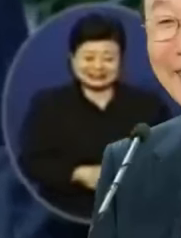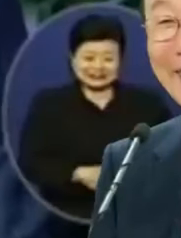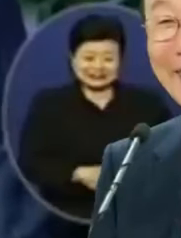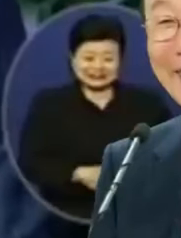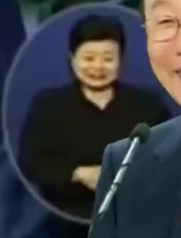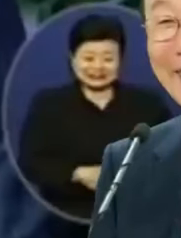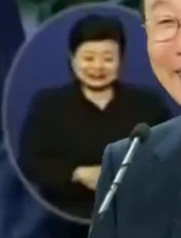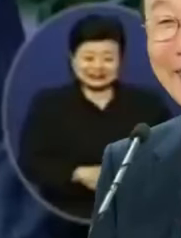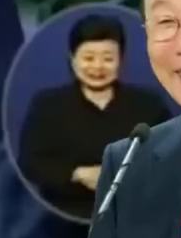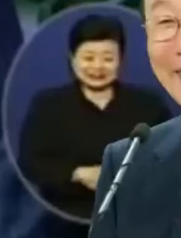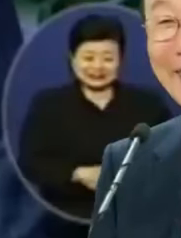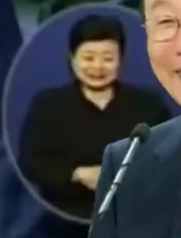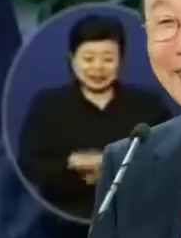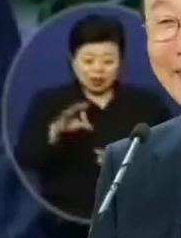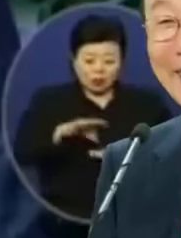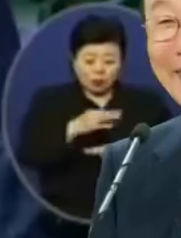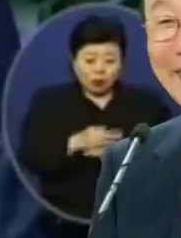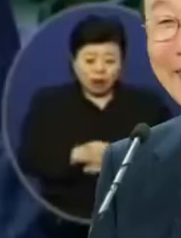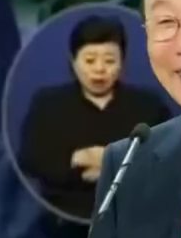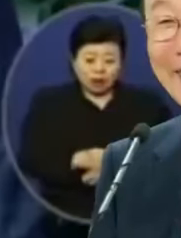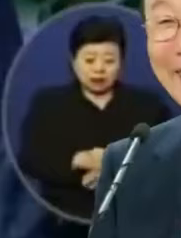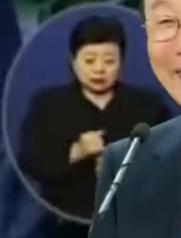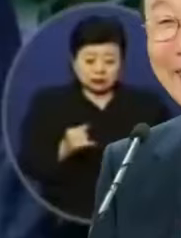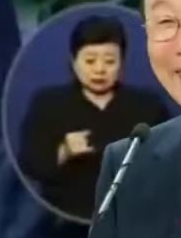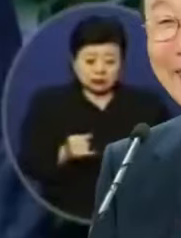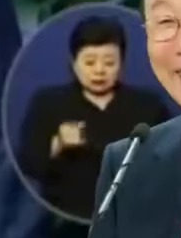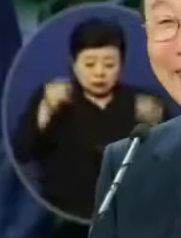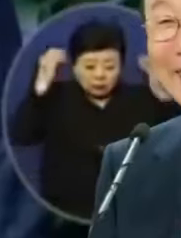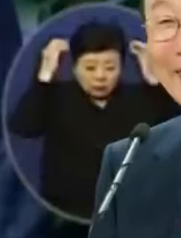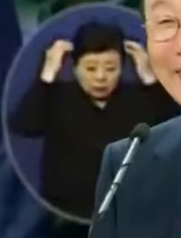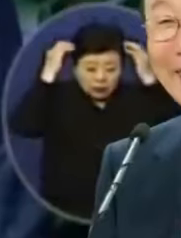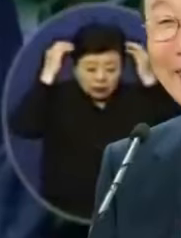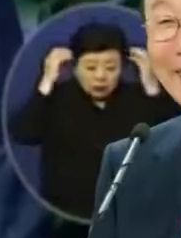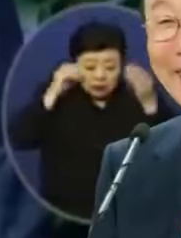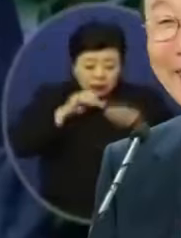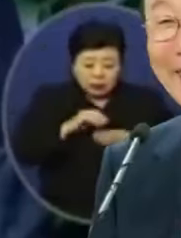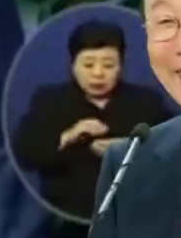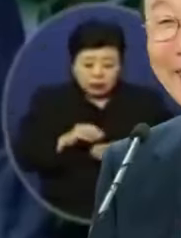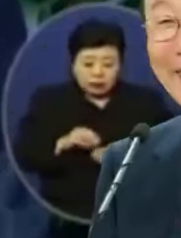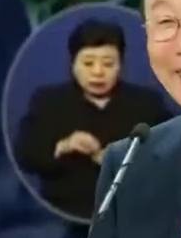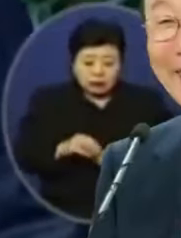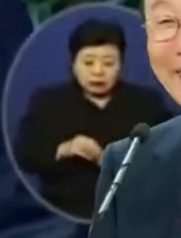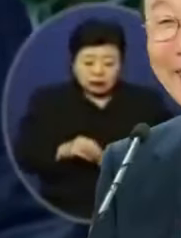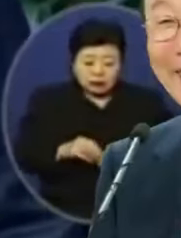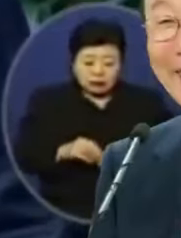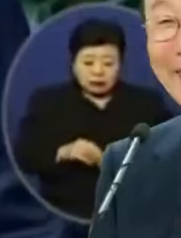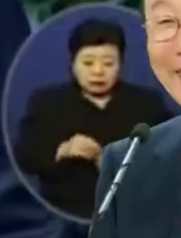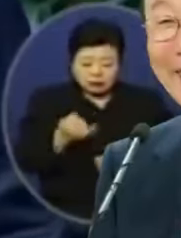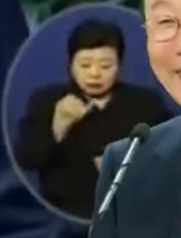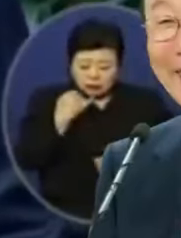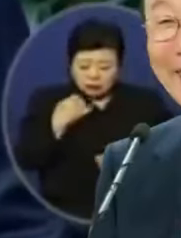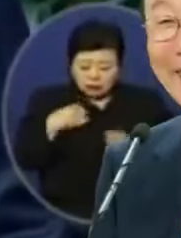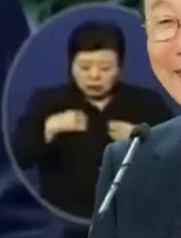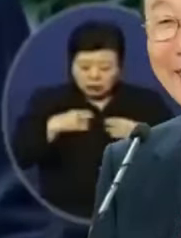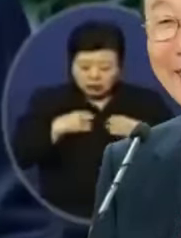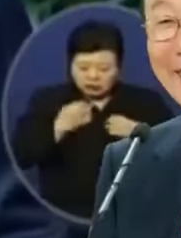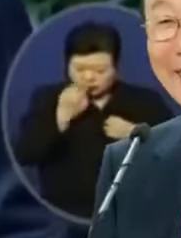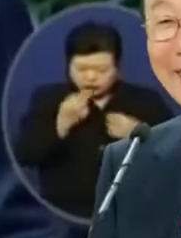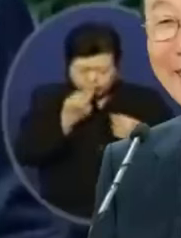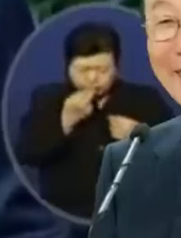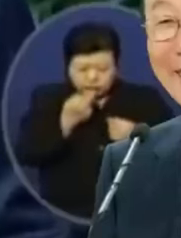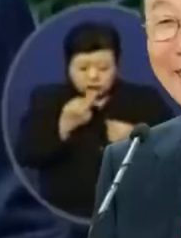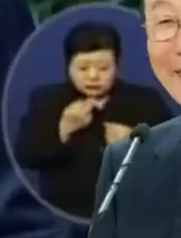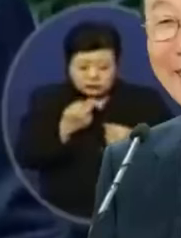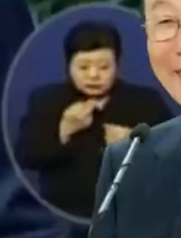그래 왕과 모든 관원들이 거의 머리카락을 만져보니 머리카락도 안 탔고 옷을 냄새 맡아보니 옷에